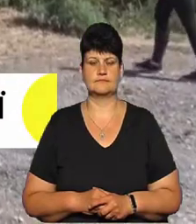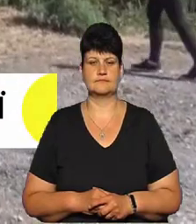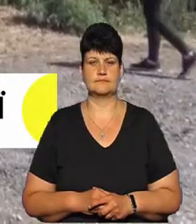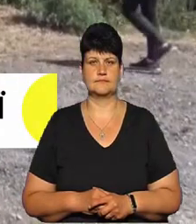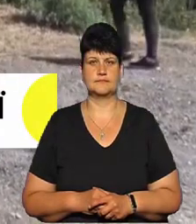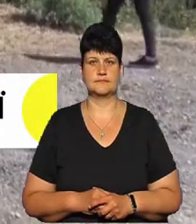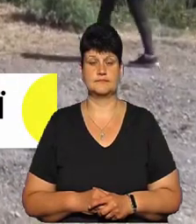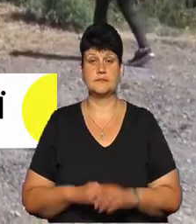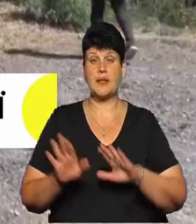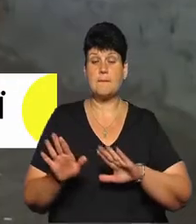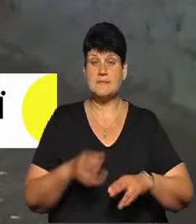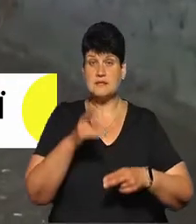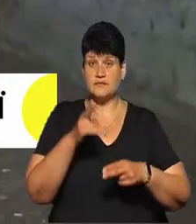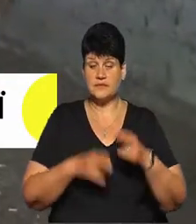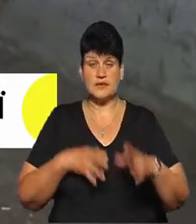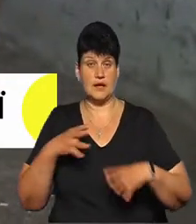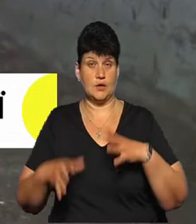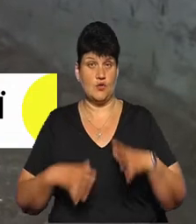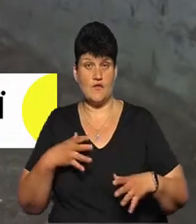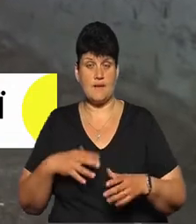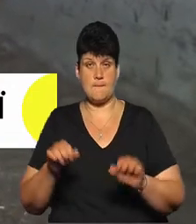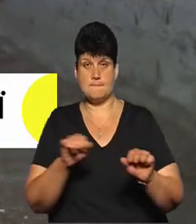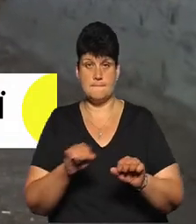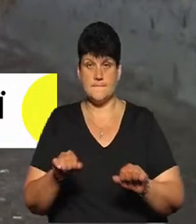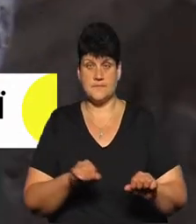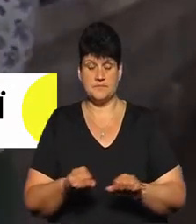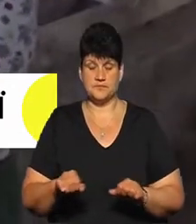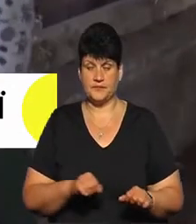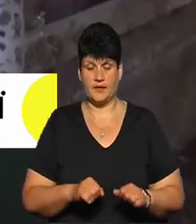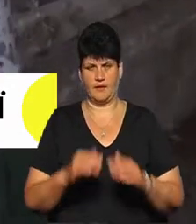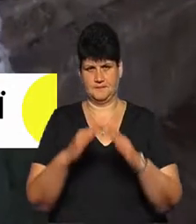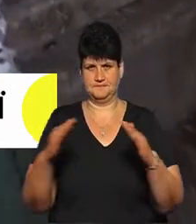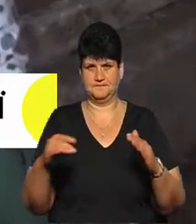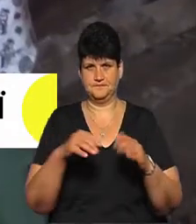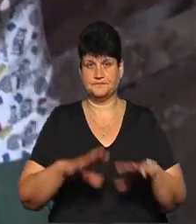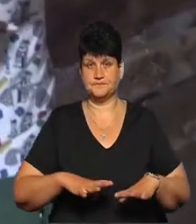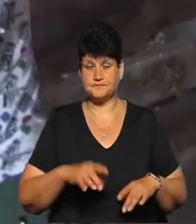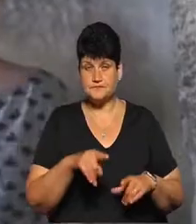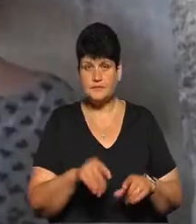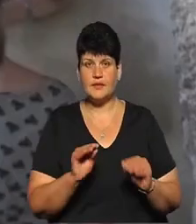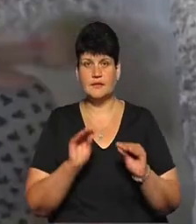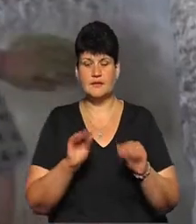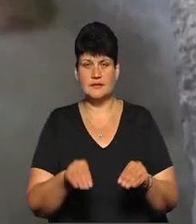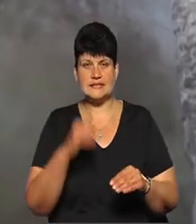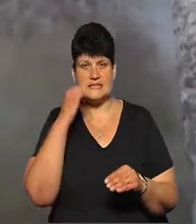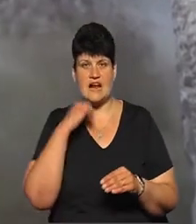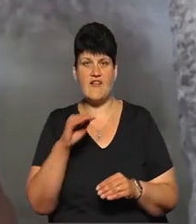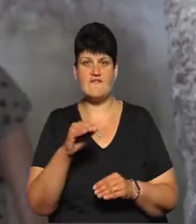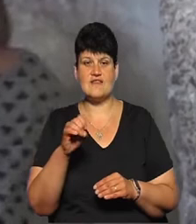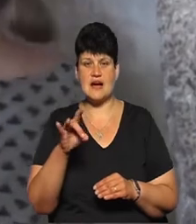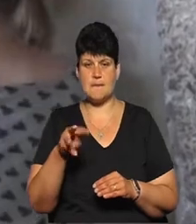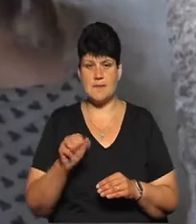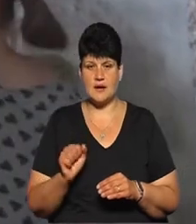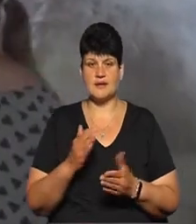Після завершення тренувань – прибирання, конюшні та догляд за кіньми. Їх розмістили у приміщенні старої ферми. Є пасовище,